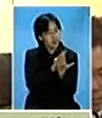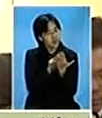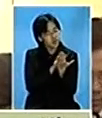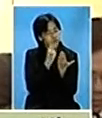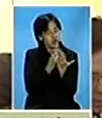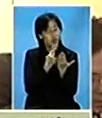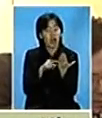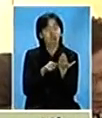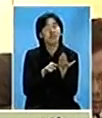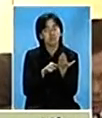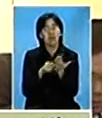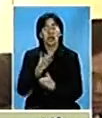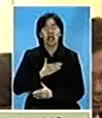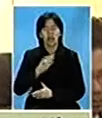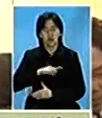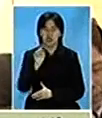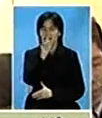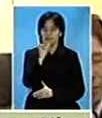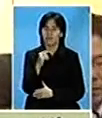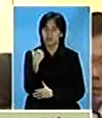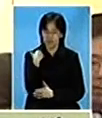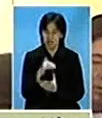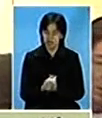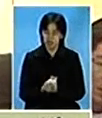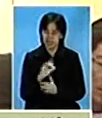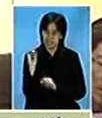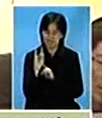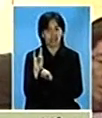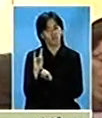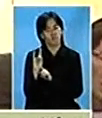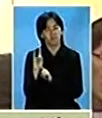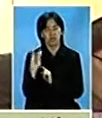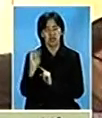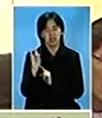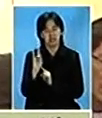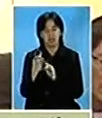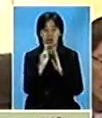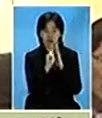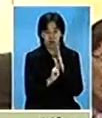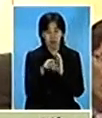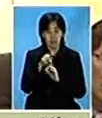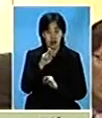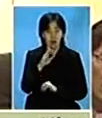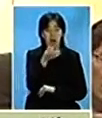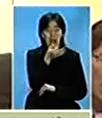ไปแล้วเนี่ยเราก็ติดใจคำว่าเอหรือสัตว์เนี่ยเรากำลังพรบวิชาชีพนะครับวิชาชีพที่ทำกับมนุษ